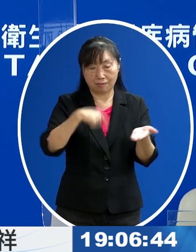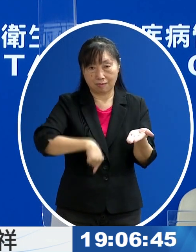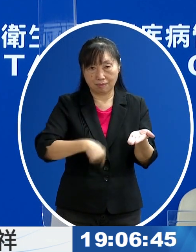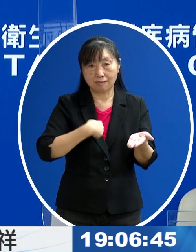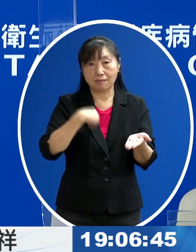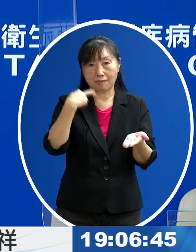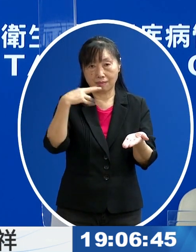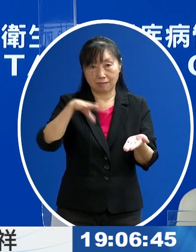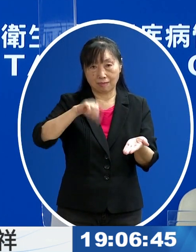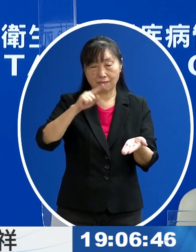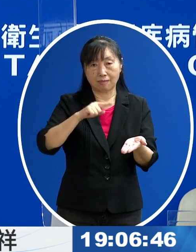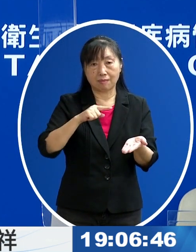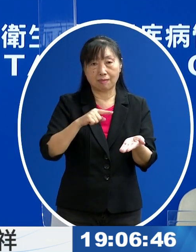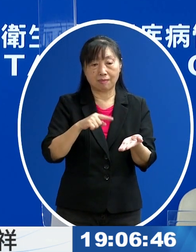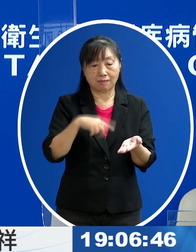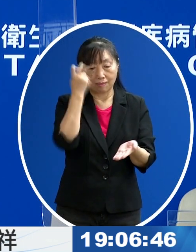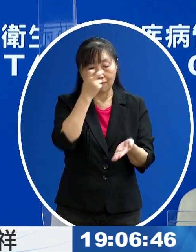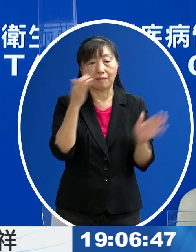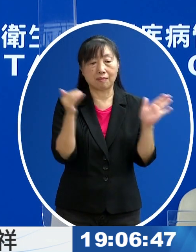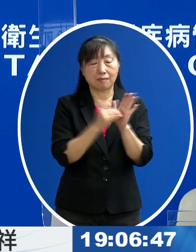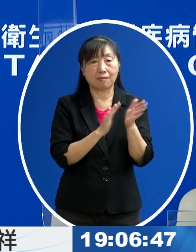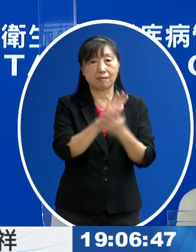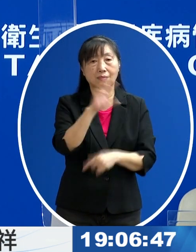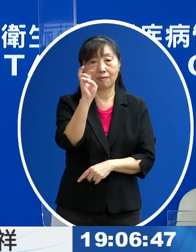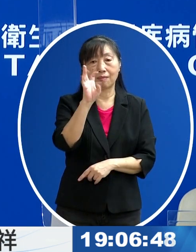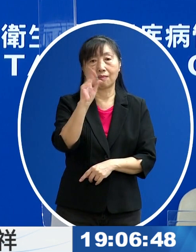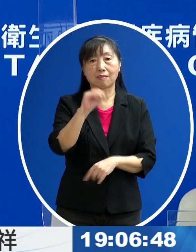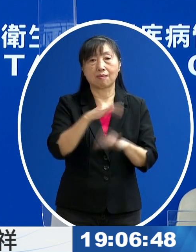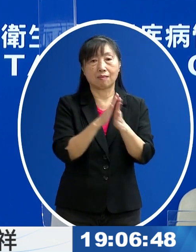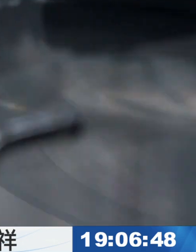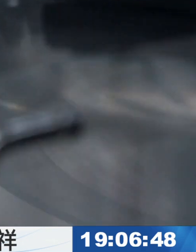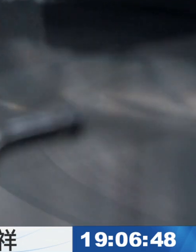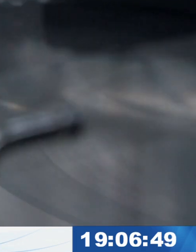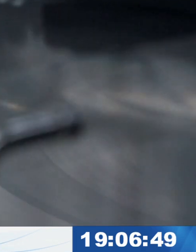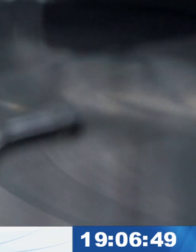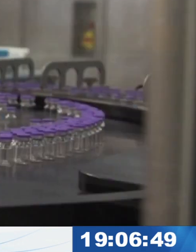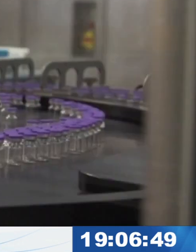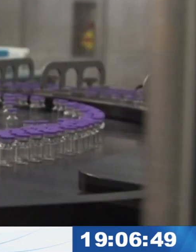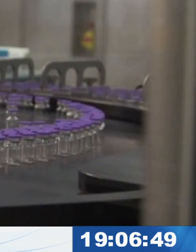这30万先给这个校园新先把它接种完毕